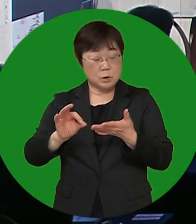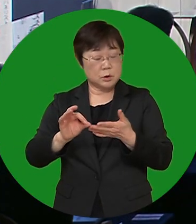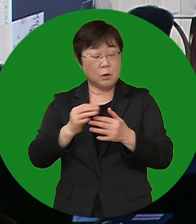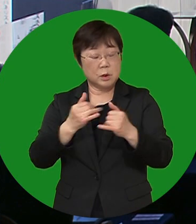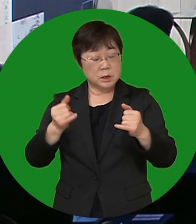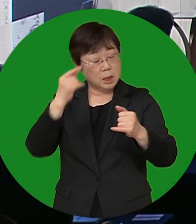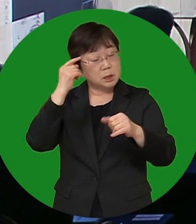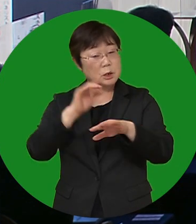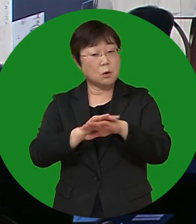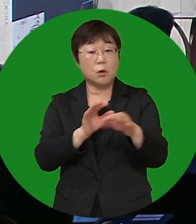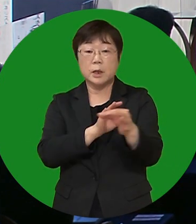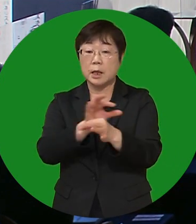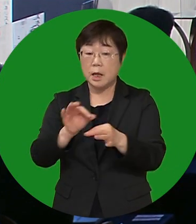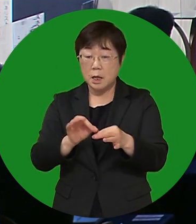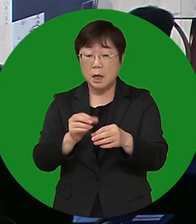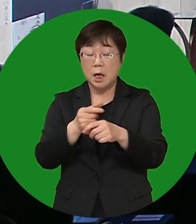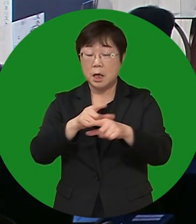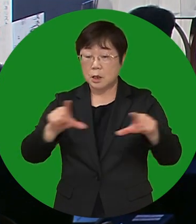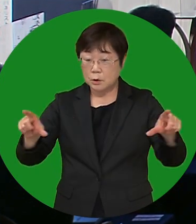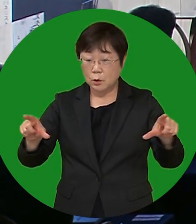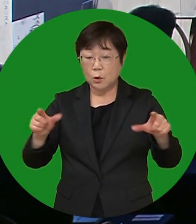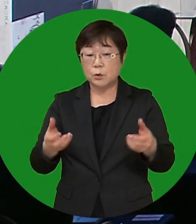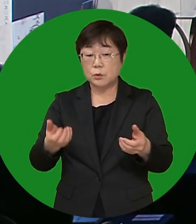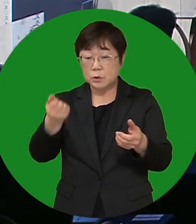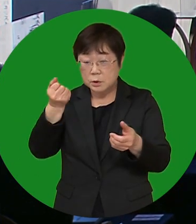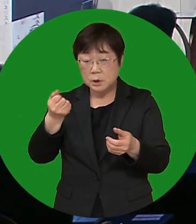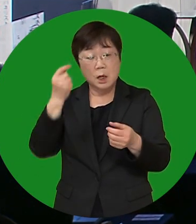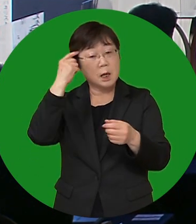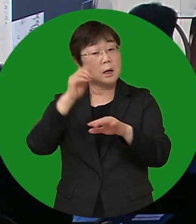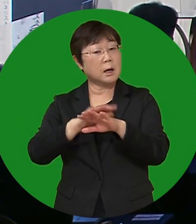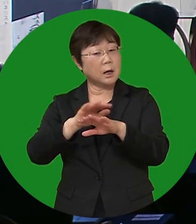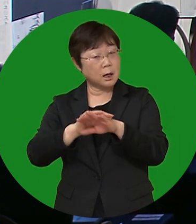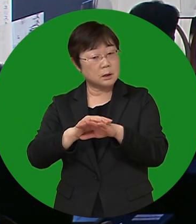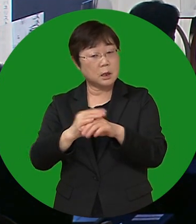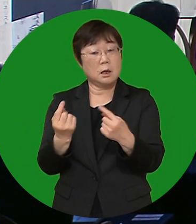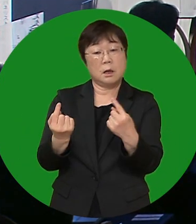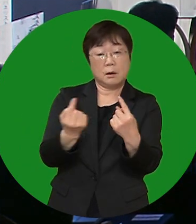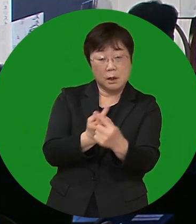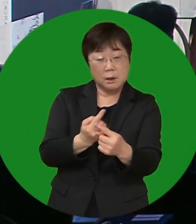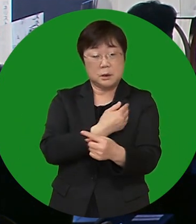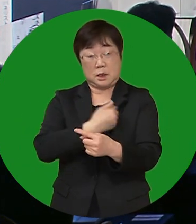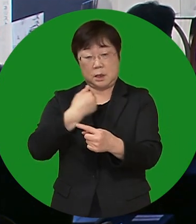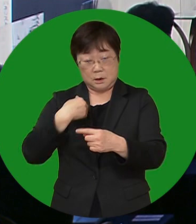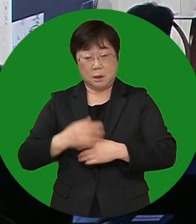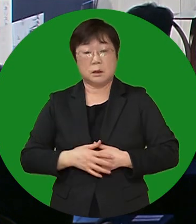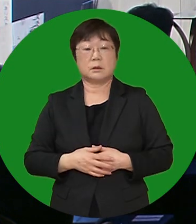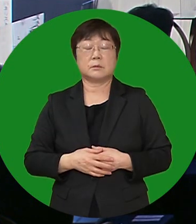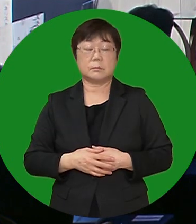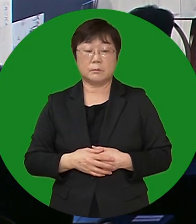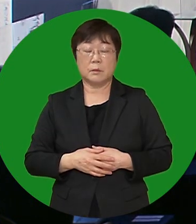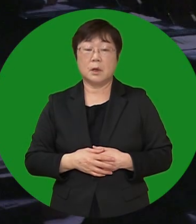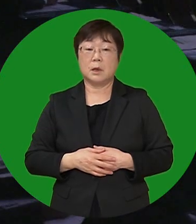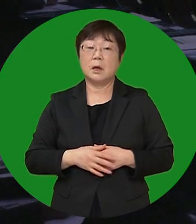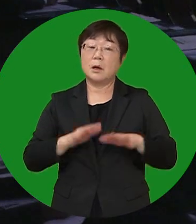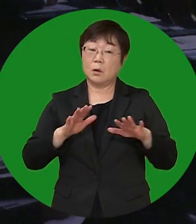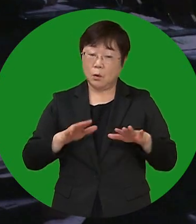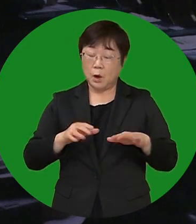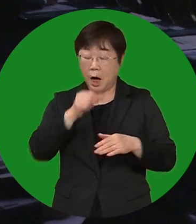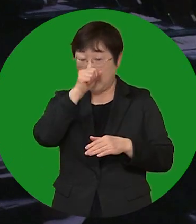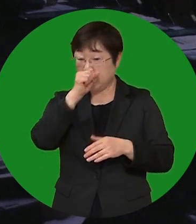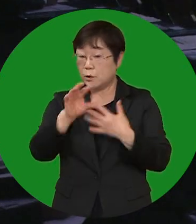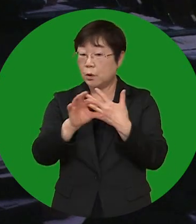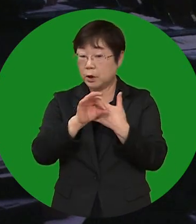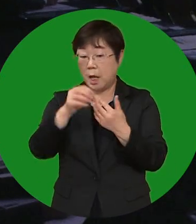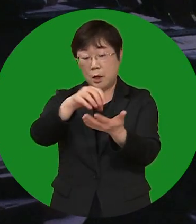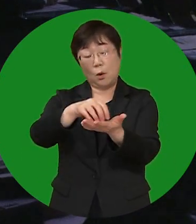いう広く共有された考え方で捉え直すことができたのかなというふうに思っています今回の優良